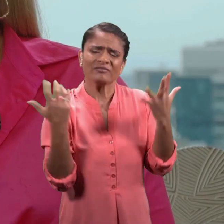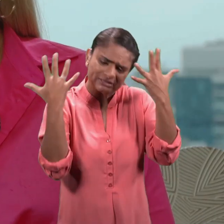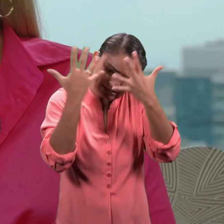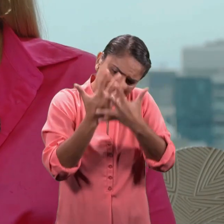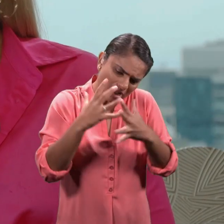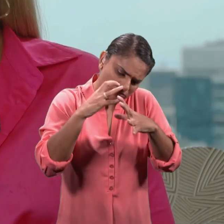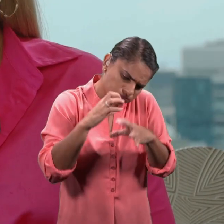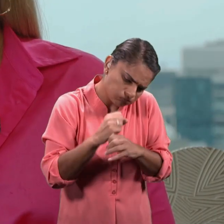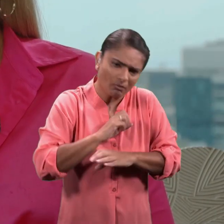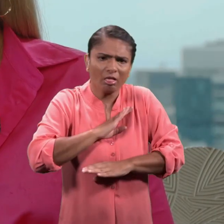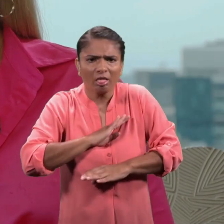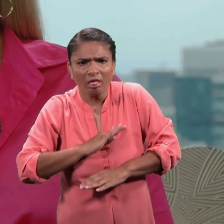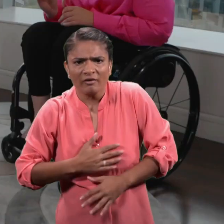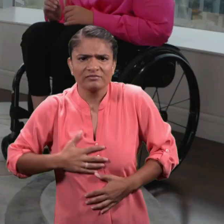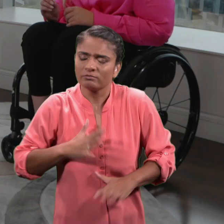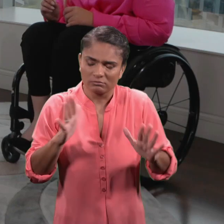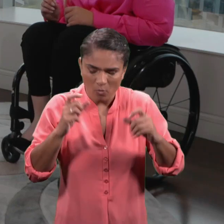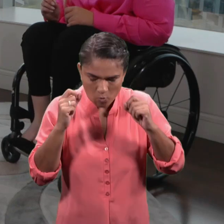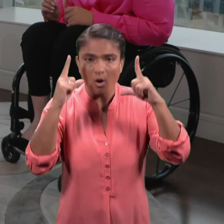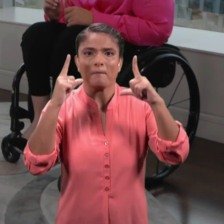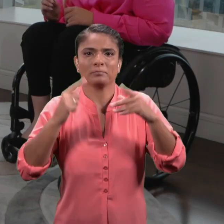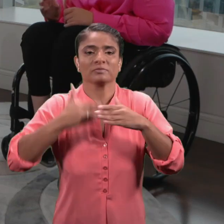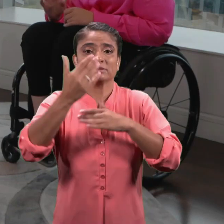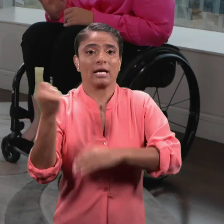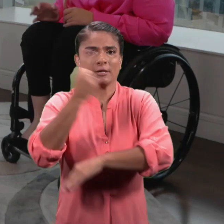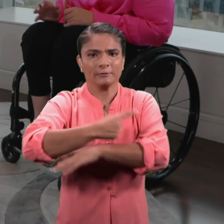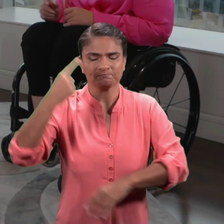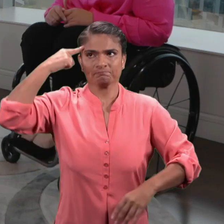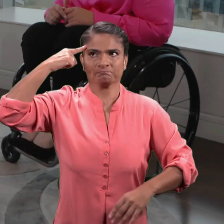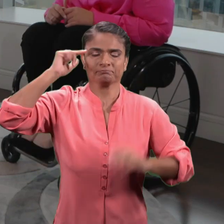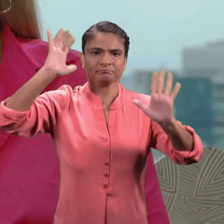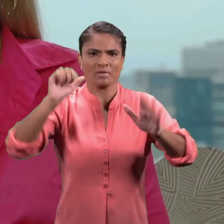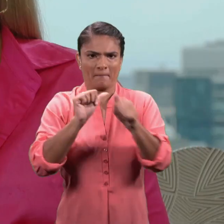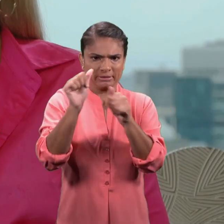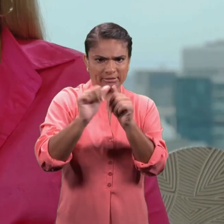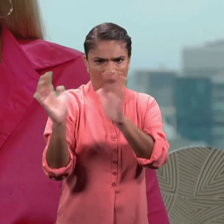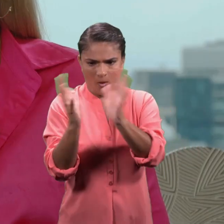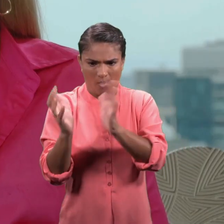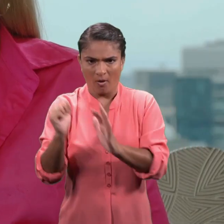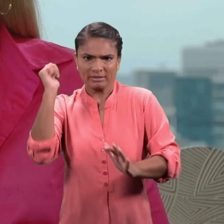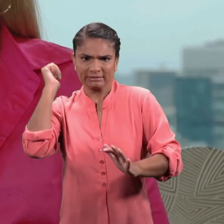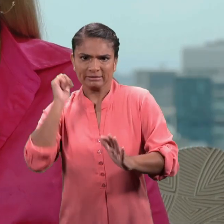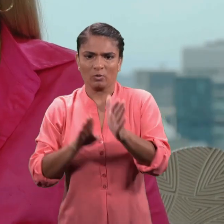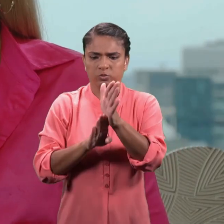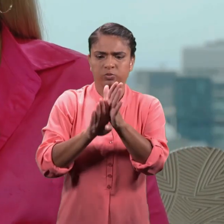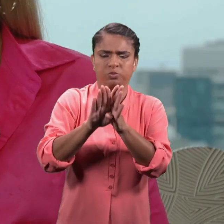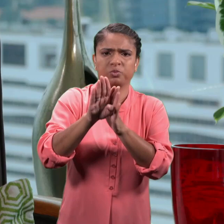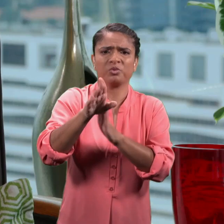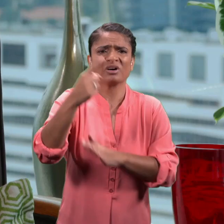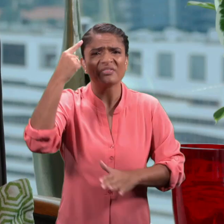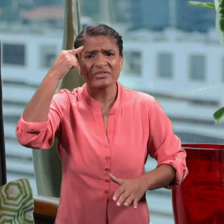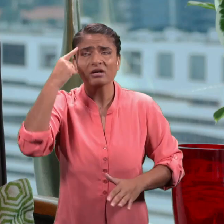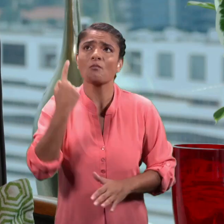is dae wat ons donker voel en afvoel, embrace daai dae, maar maak seker jy word wakker die volgende dag en jy probeer net 'n bietjie beter as die volgende dag